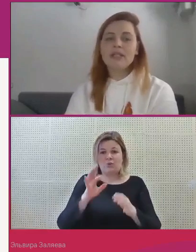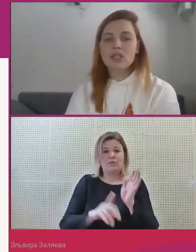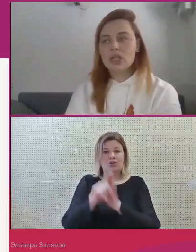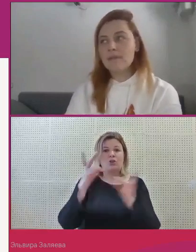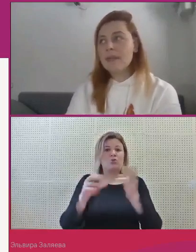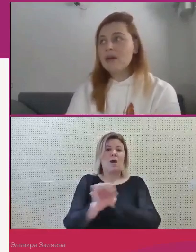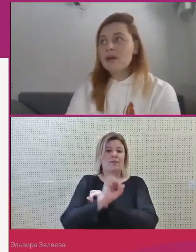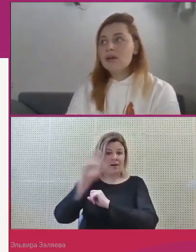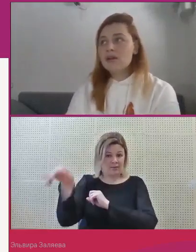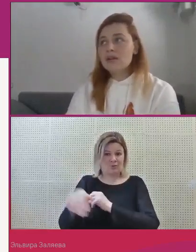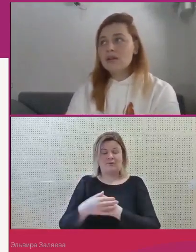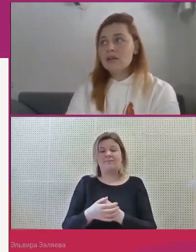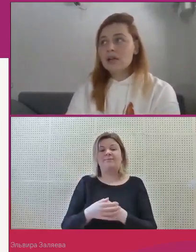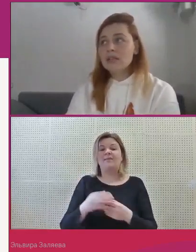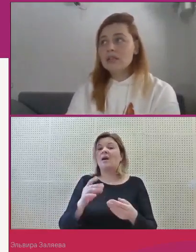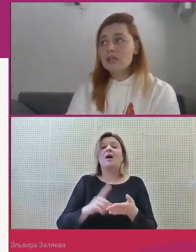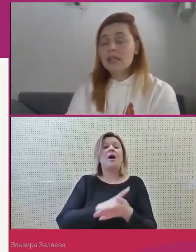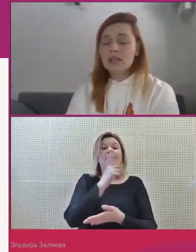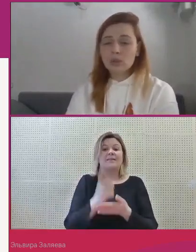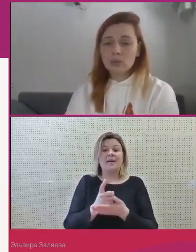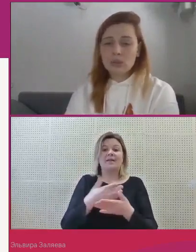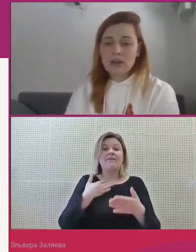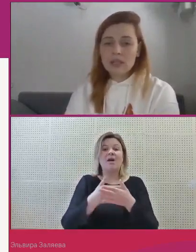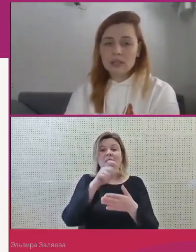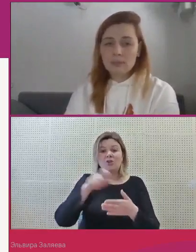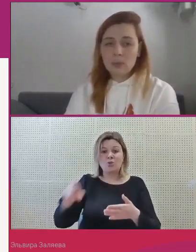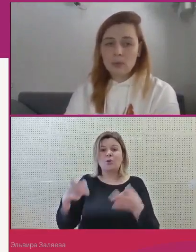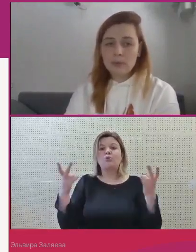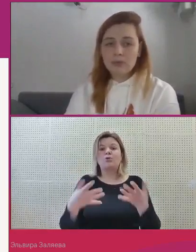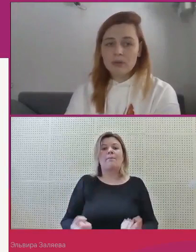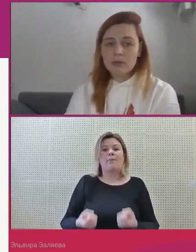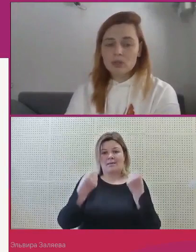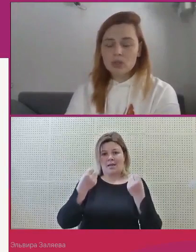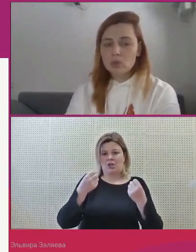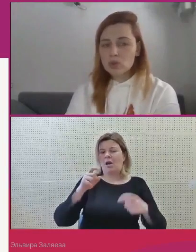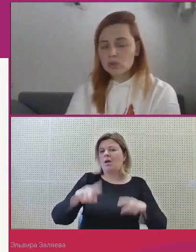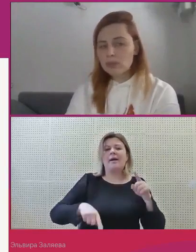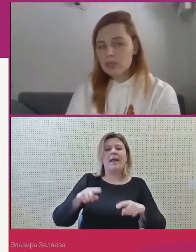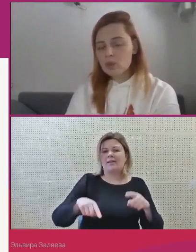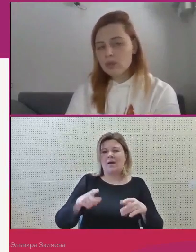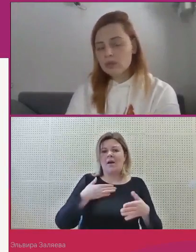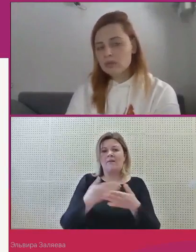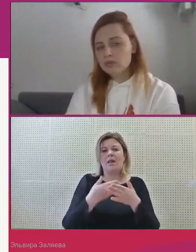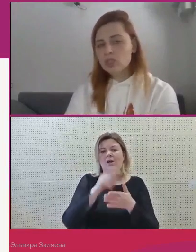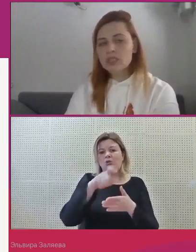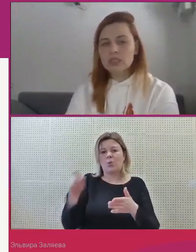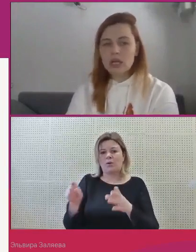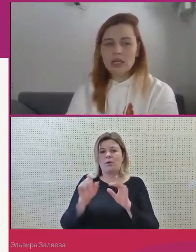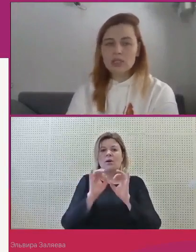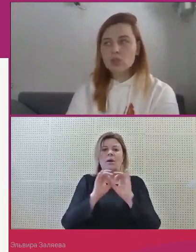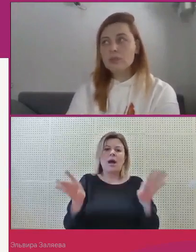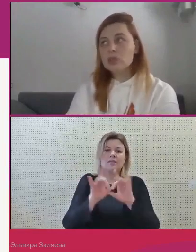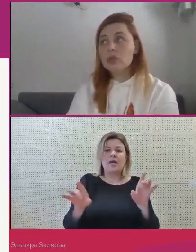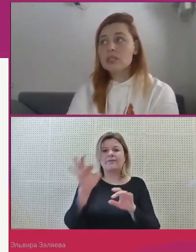нужна поддержка. Они редко кто будут говорить про то, что у них происходит в их жизни,